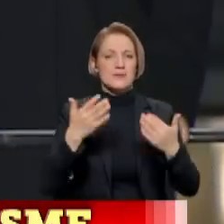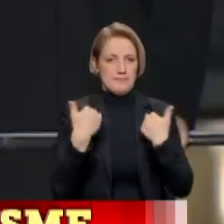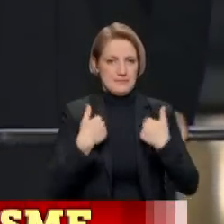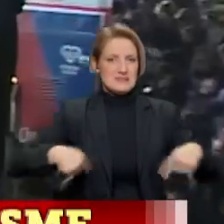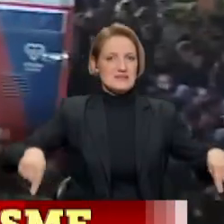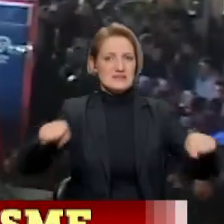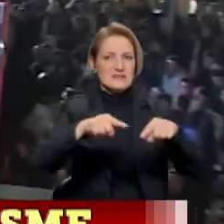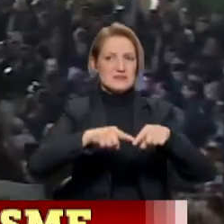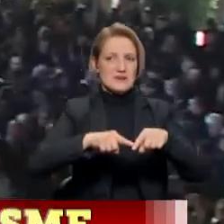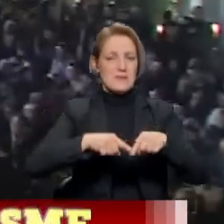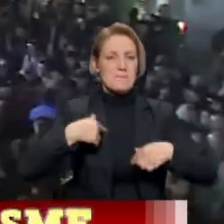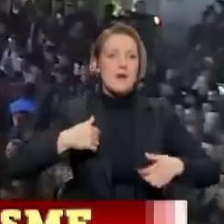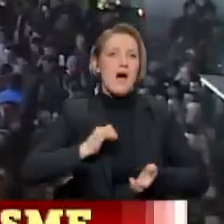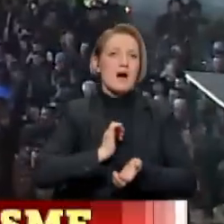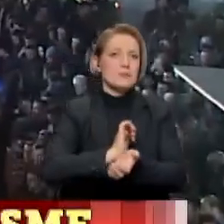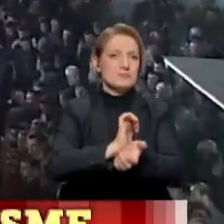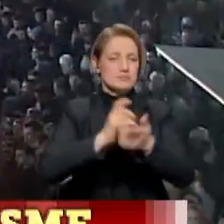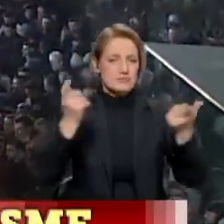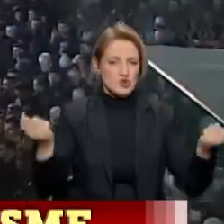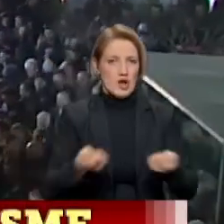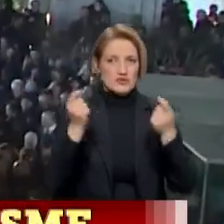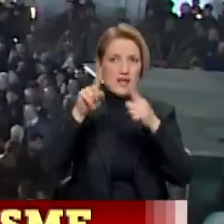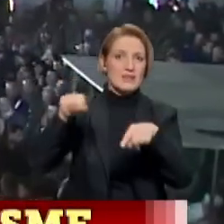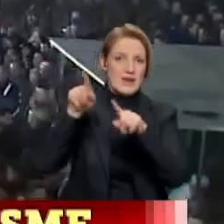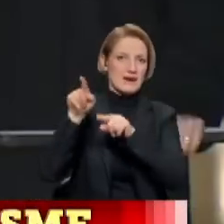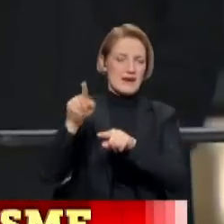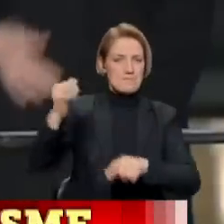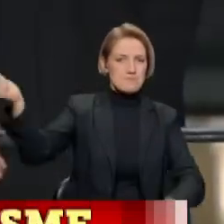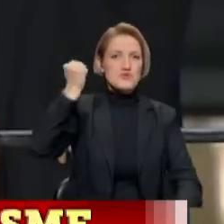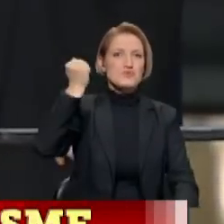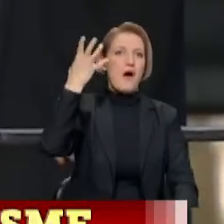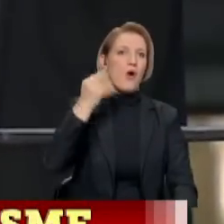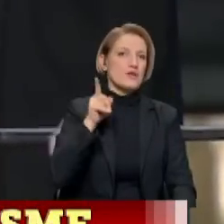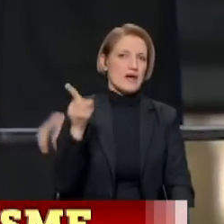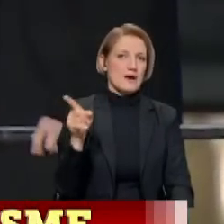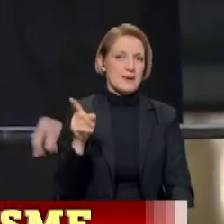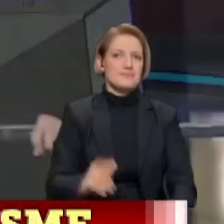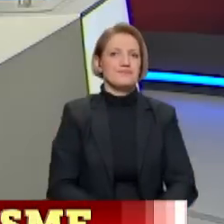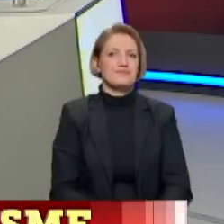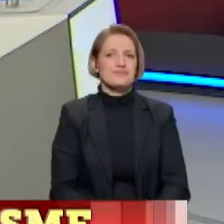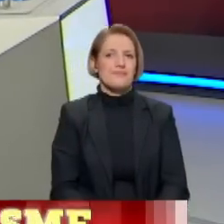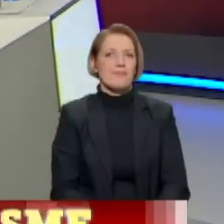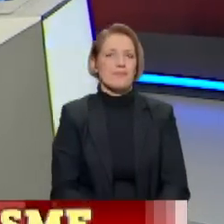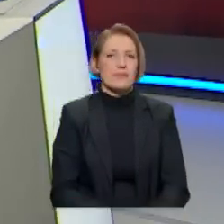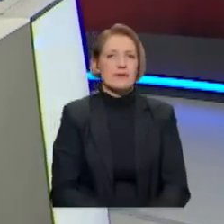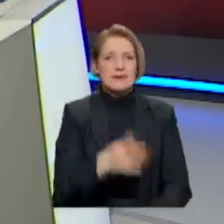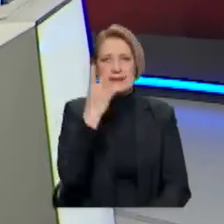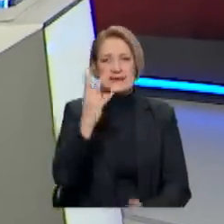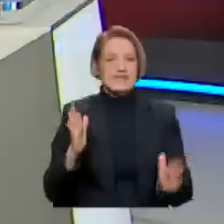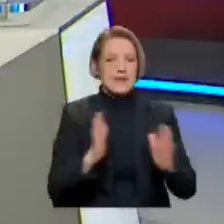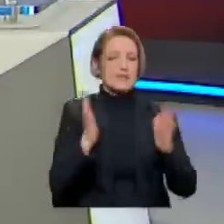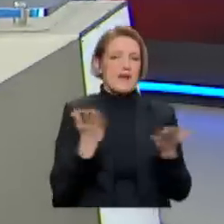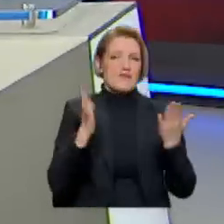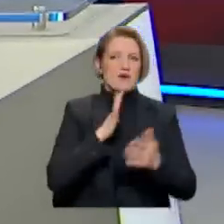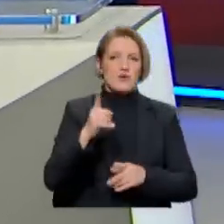Bizi mahkum etmeye kalkanları pişman edeceğiz. İki tepki daha var.